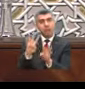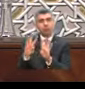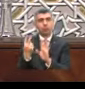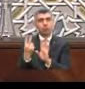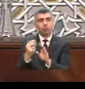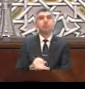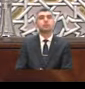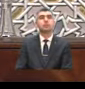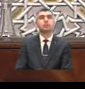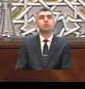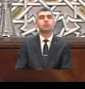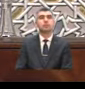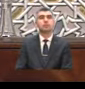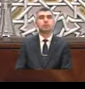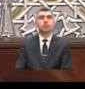نائب، شكرا.